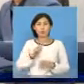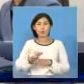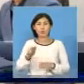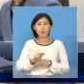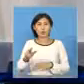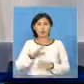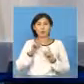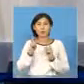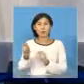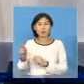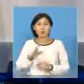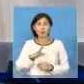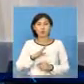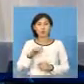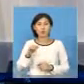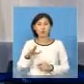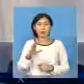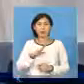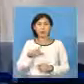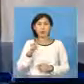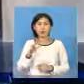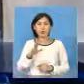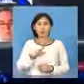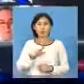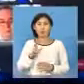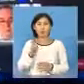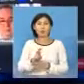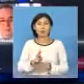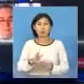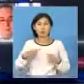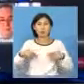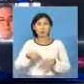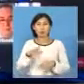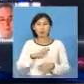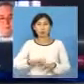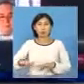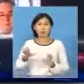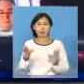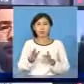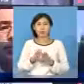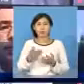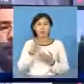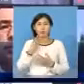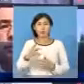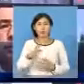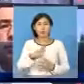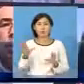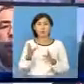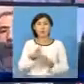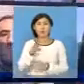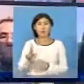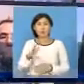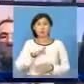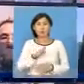оқулығын сыйға тартты. Жұбановтан Абайға экспедициясын ұйымдастырды. Еліміздің түпкір-түпкірін аралап деректі фильм